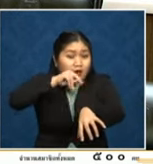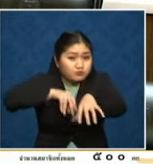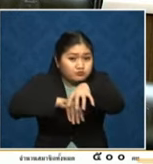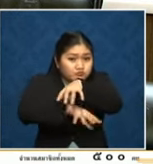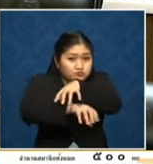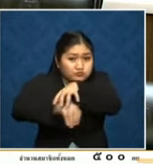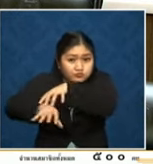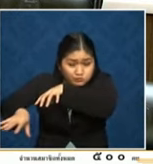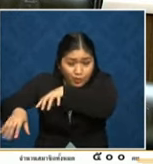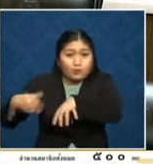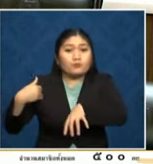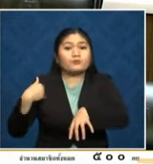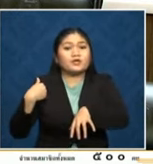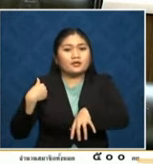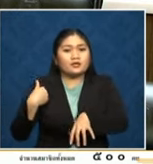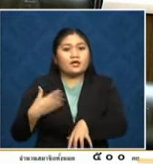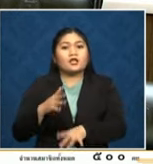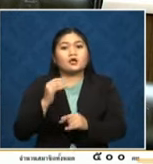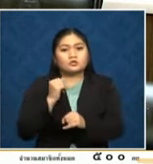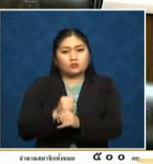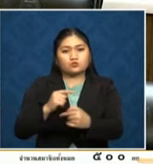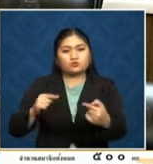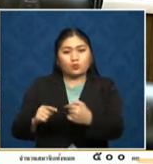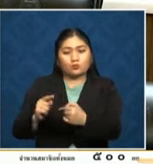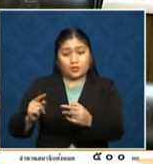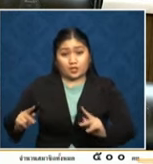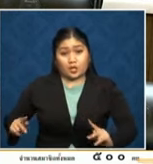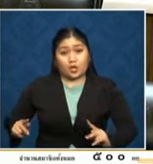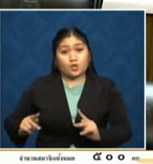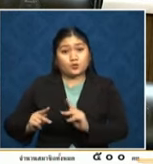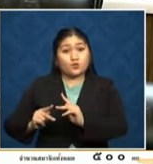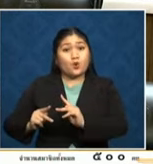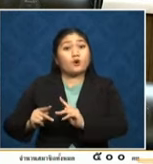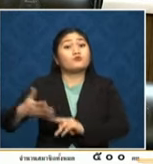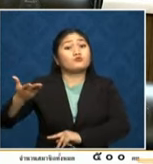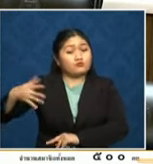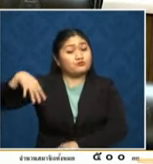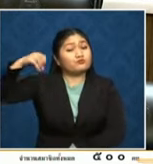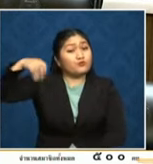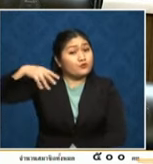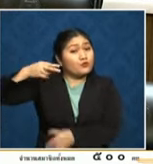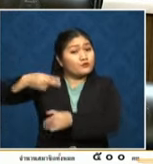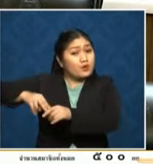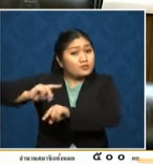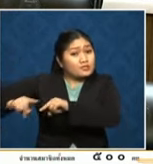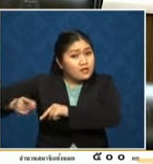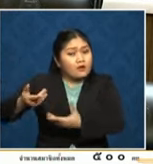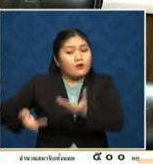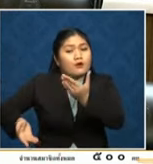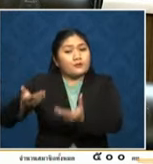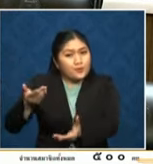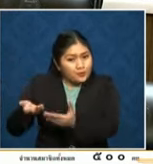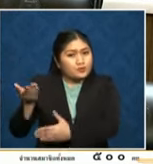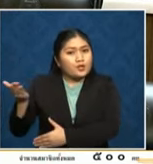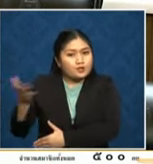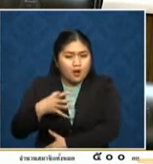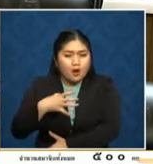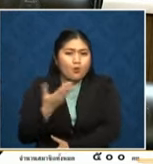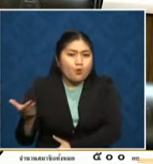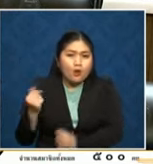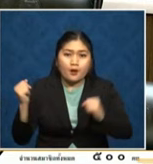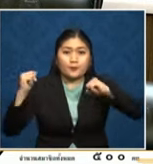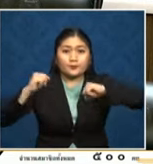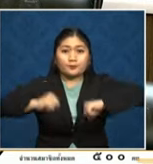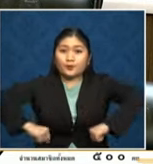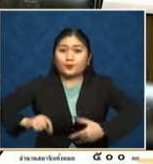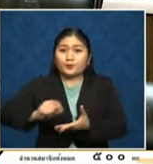ได้ทำโครงการนี้ไปยังกระทรวงพลังงานดังนั้นผมจึงขอท่านประธานผ่านไปยังกระทรวงพลังงานได้อนุมัติงบประมา